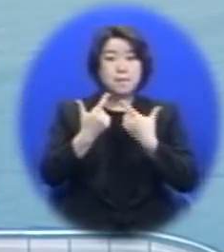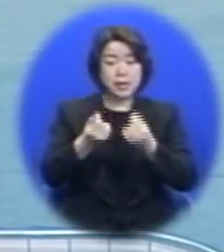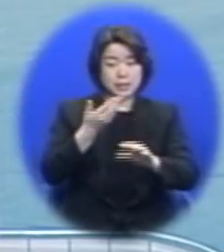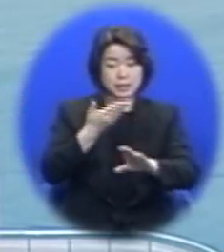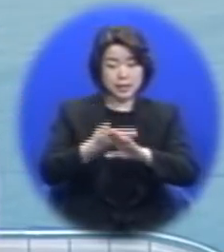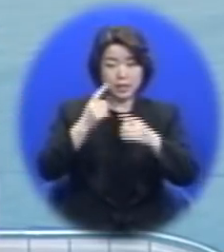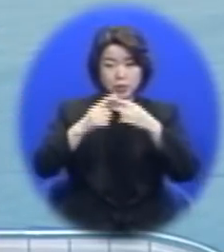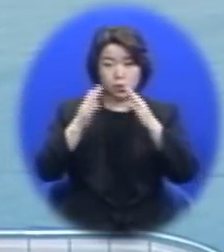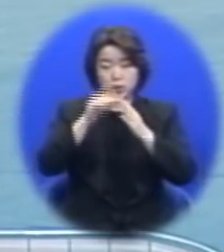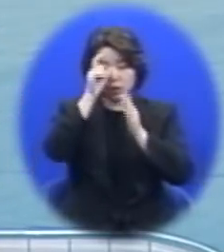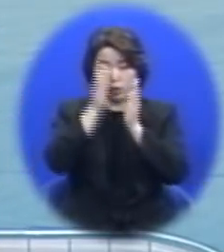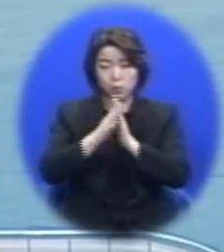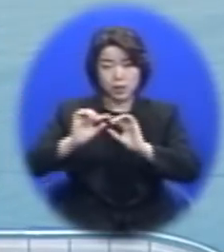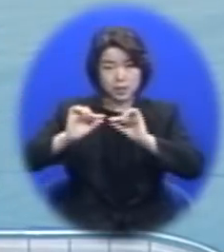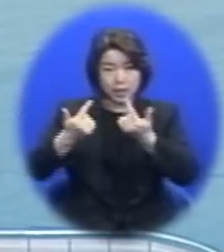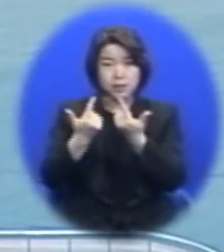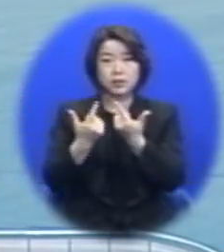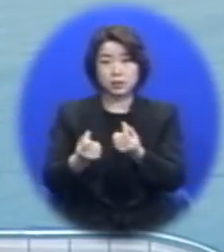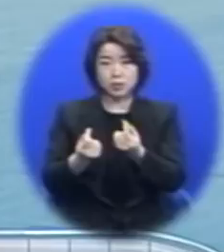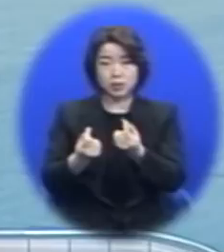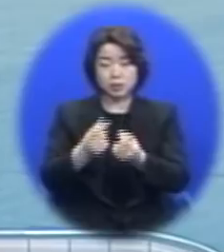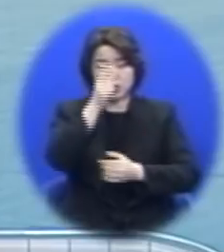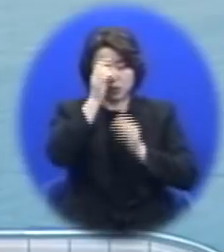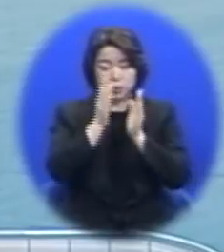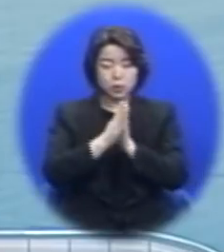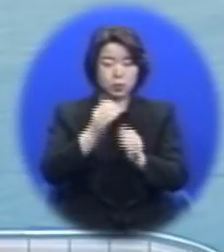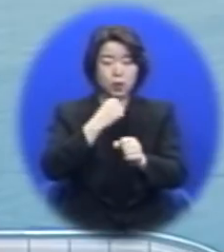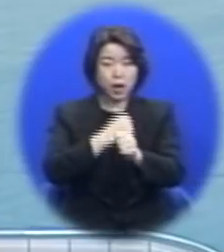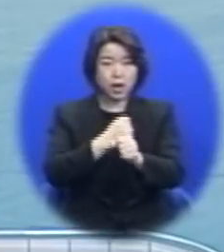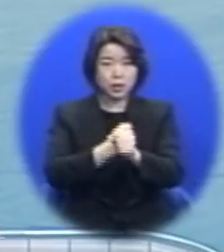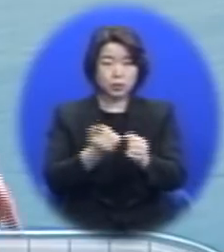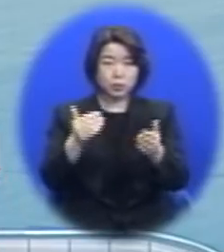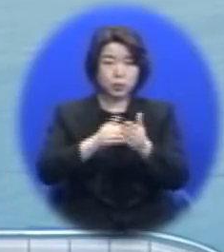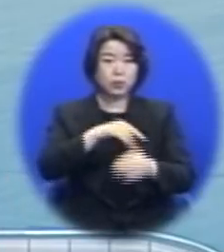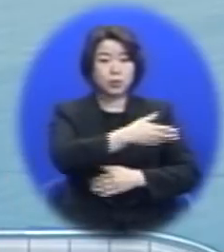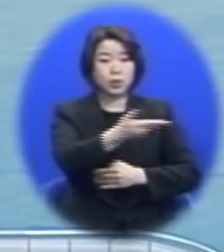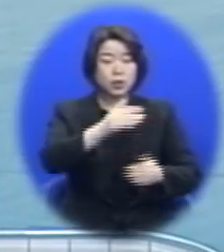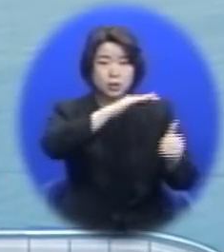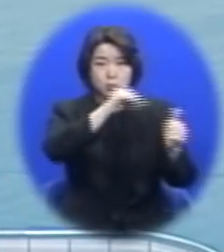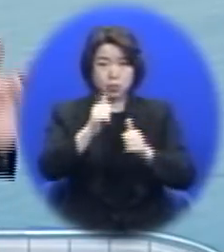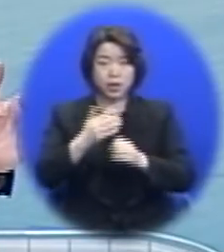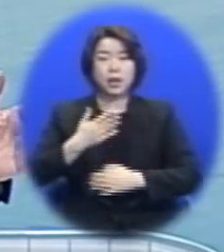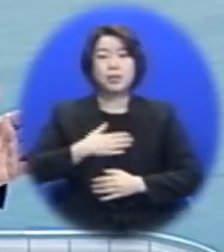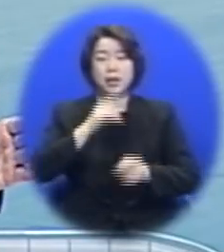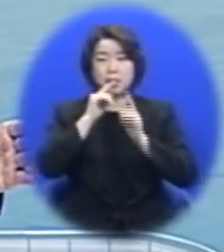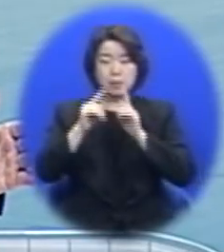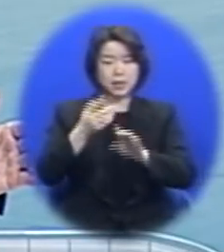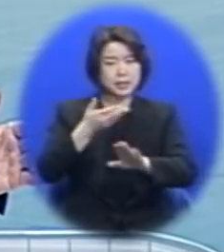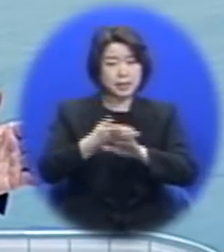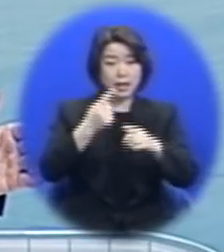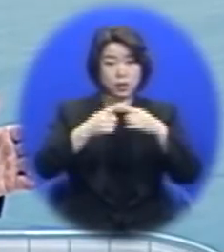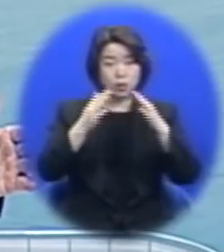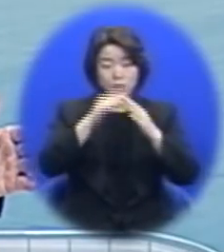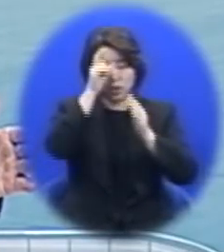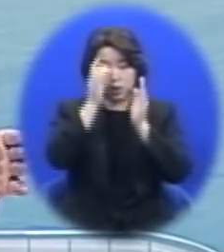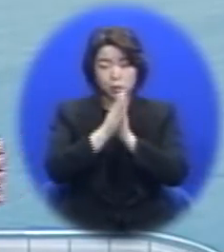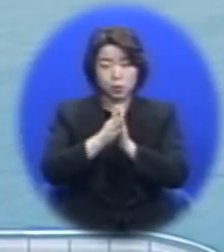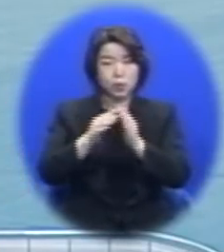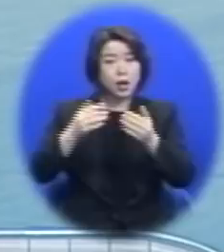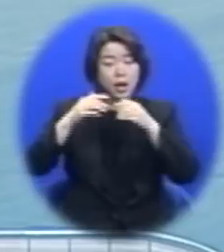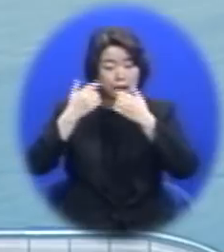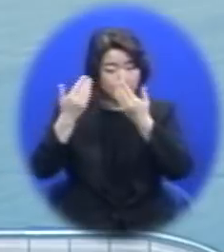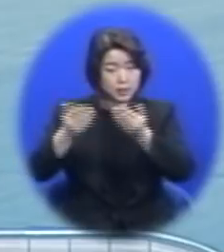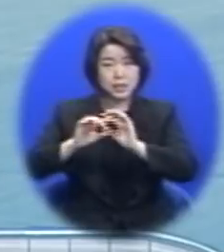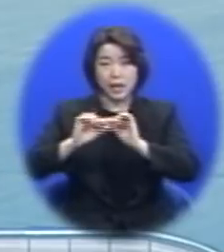않는 것처럼 기도하도록 너희를 부르노라. 내 말은 다른 교회들은 기도하지 않는다는 것이 아니라